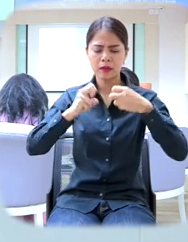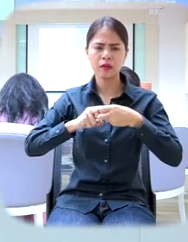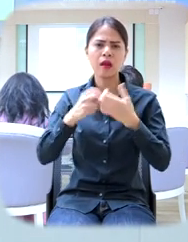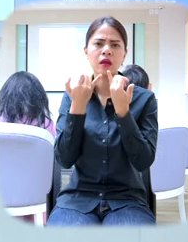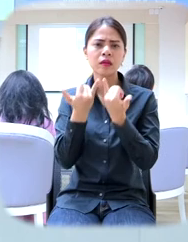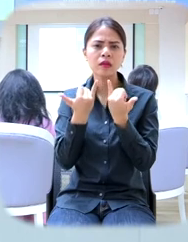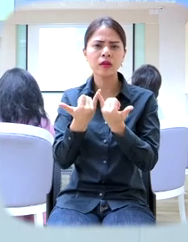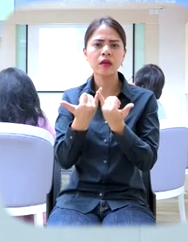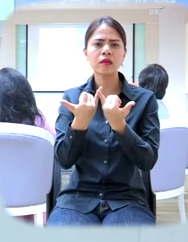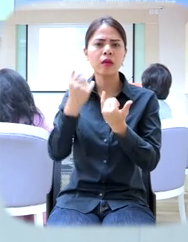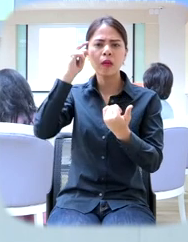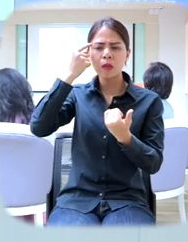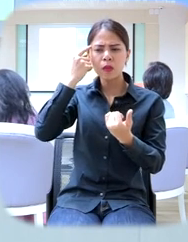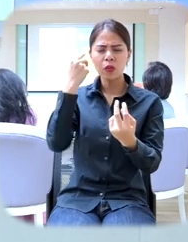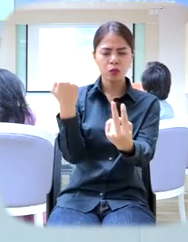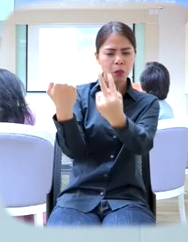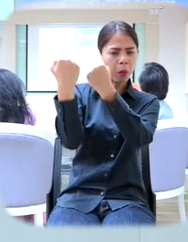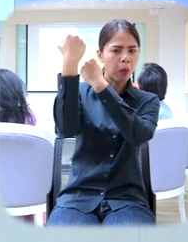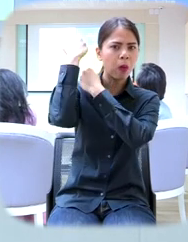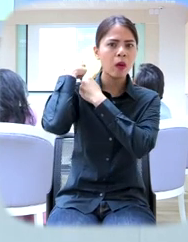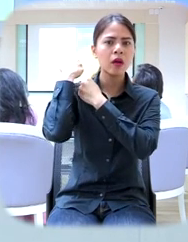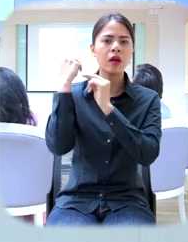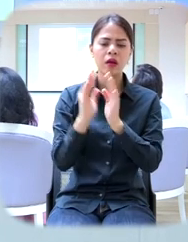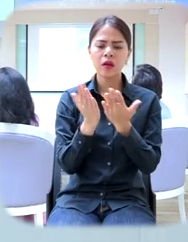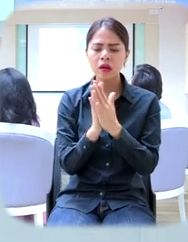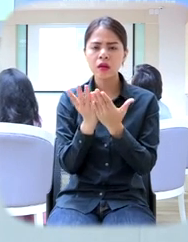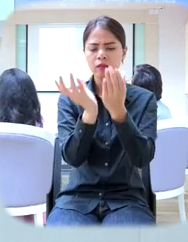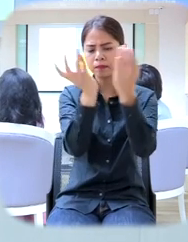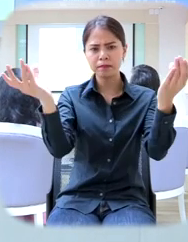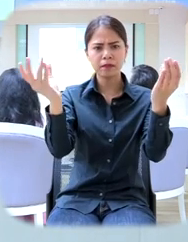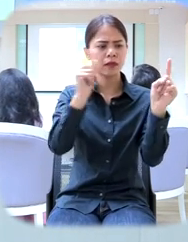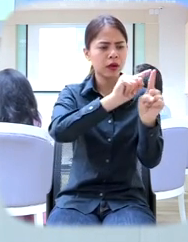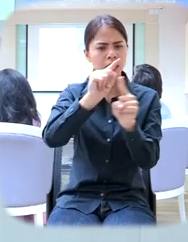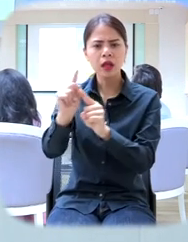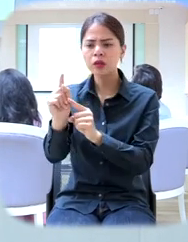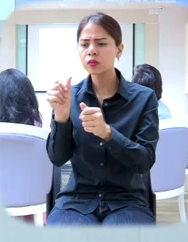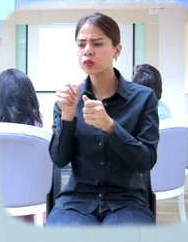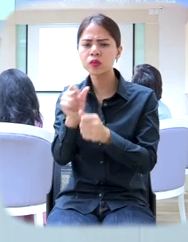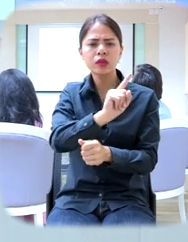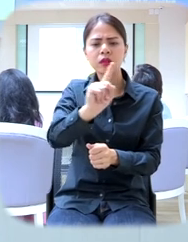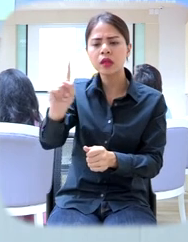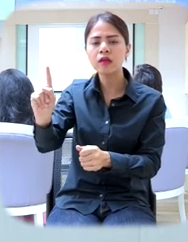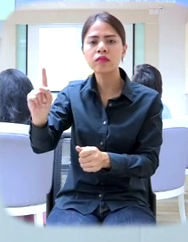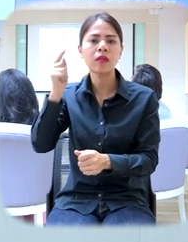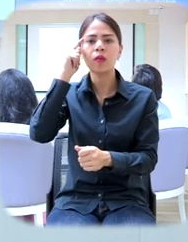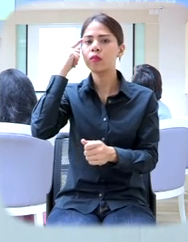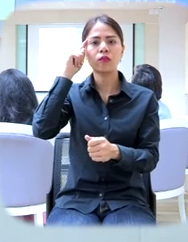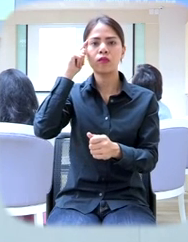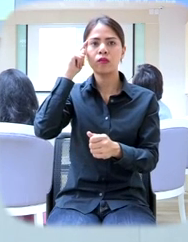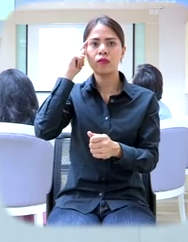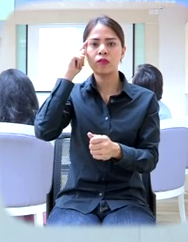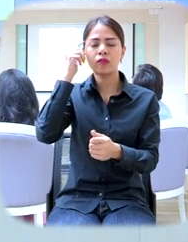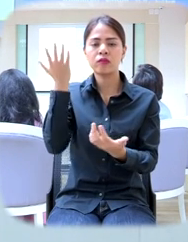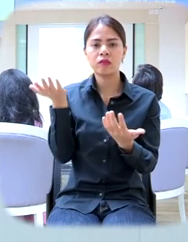บันเนี่ยเราไม่สามารถที่จะย้อนกลับไปหาได้ว่าคลังข้อมูลชุดนั้นที่พระสิริมังคลาจารย์ท่านใช้เนี่ยมันคืออะไรนะ